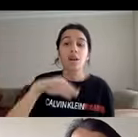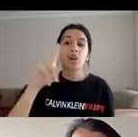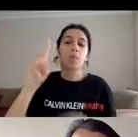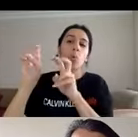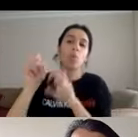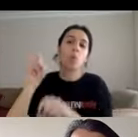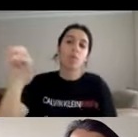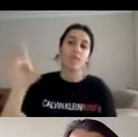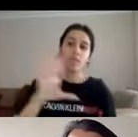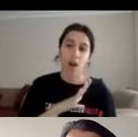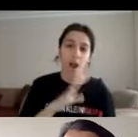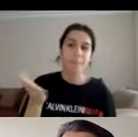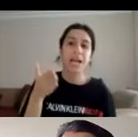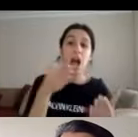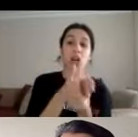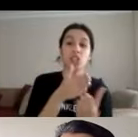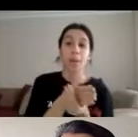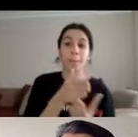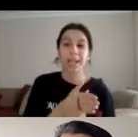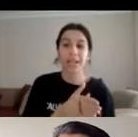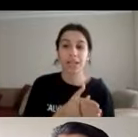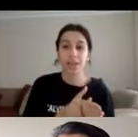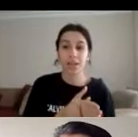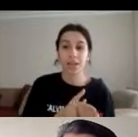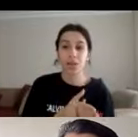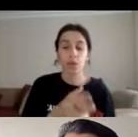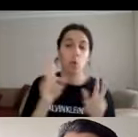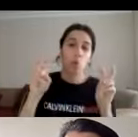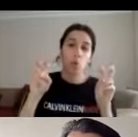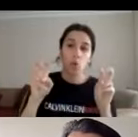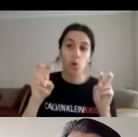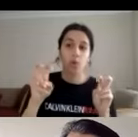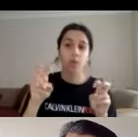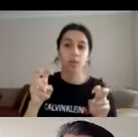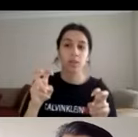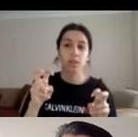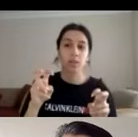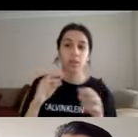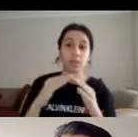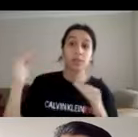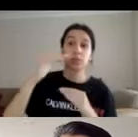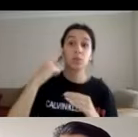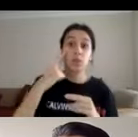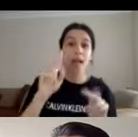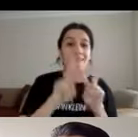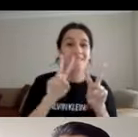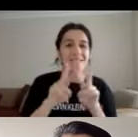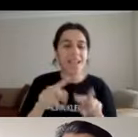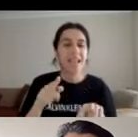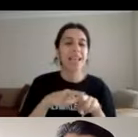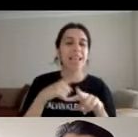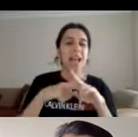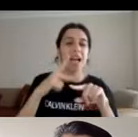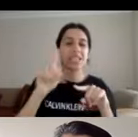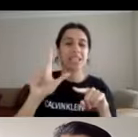istiyorum. Mesela erişilebilirlik konusunda yetkin olan tasarımcı ve yazılımcı bulmak çok zor. Türkiye'de bana